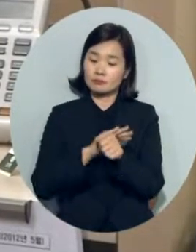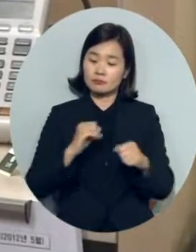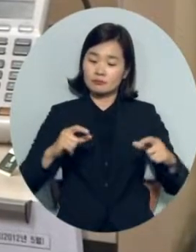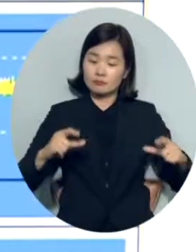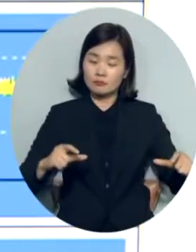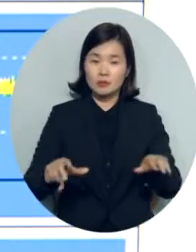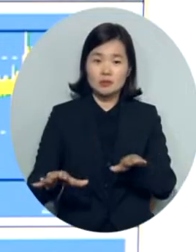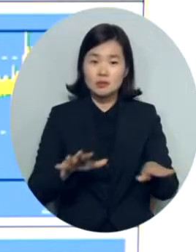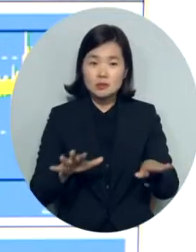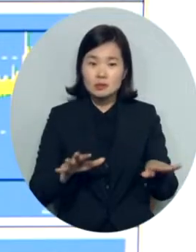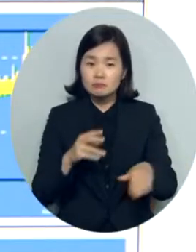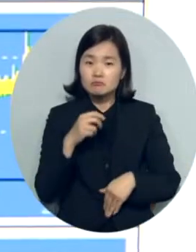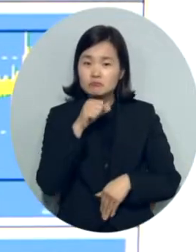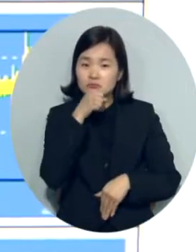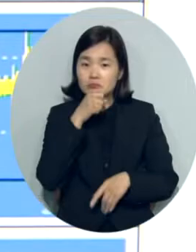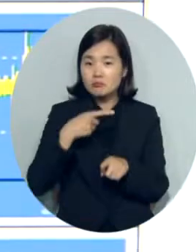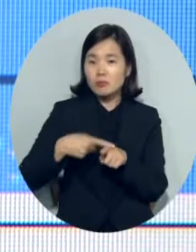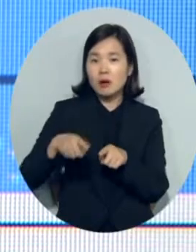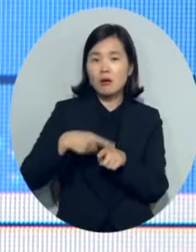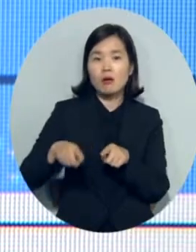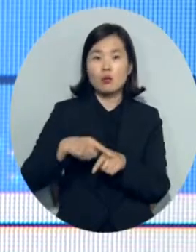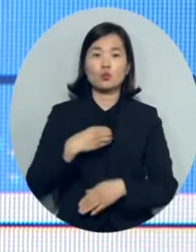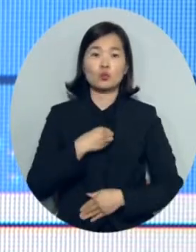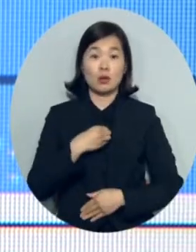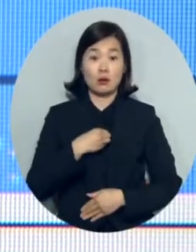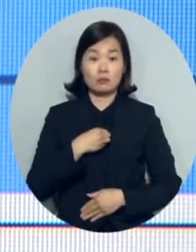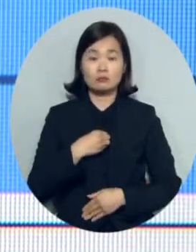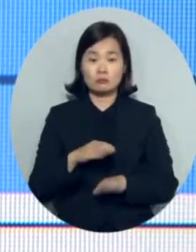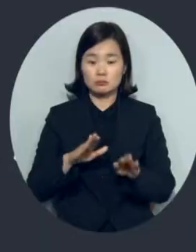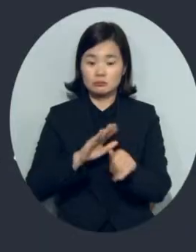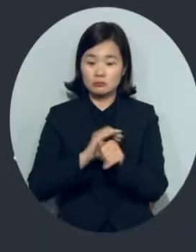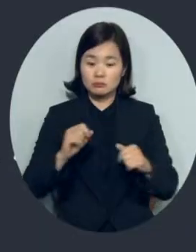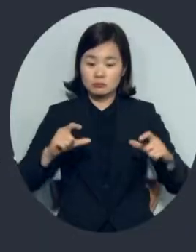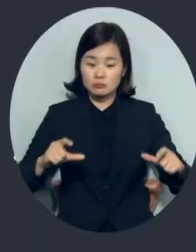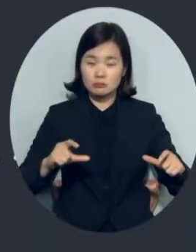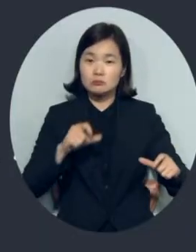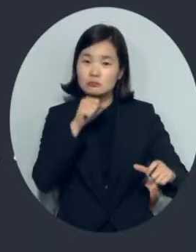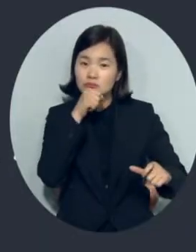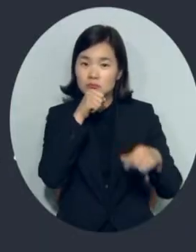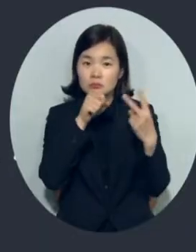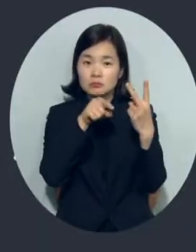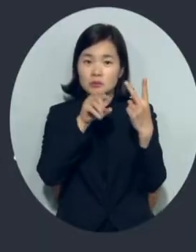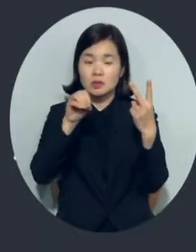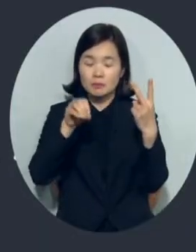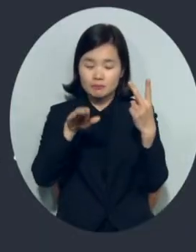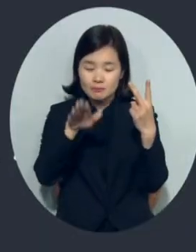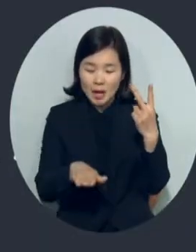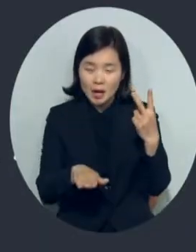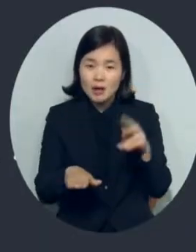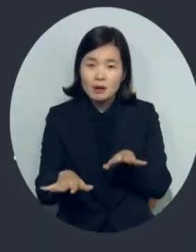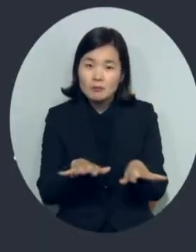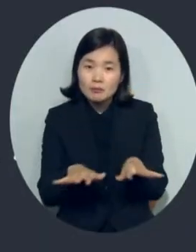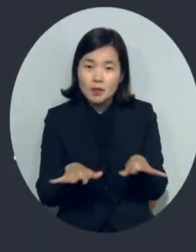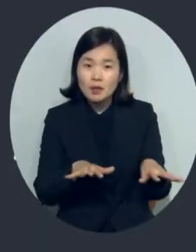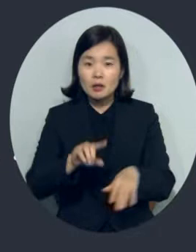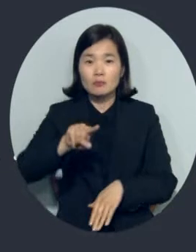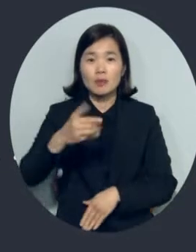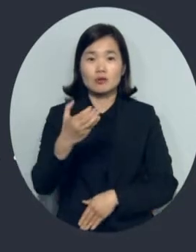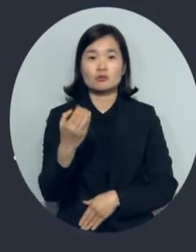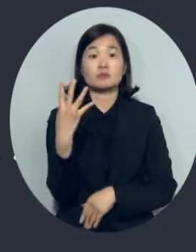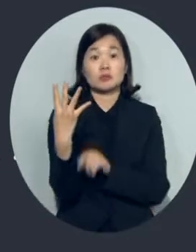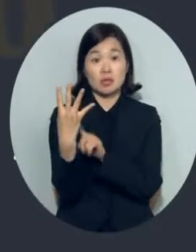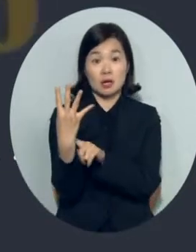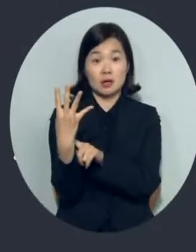지진 관측 기록도 심상치 않습니다 경북에서 규모 2.0 이야 미소 지진이 194회